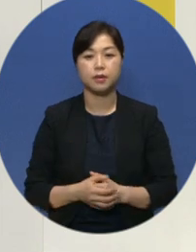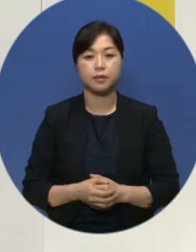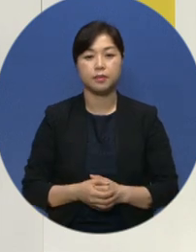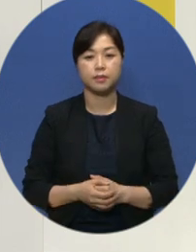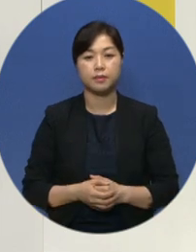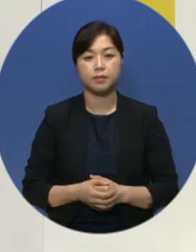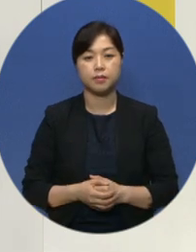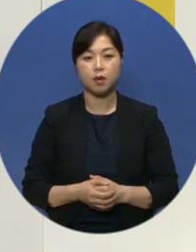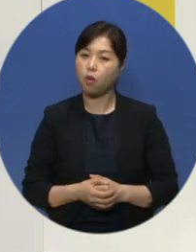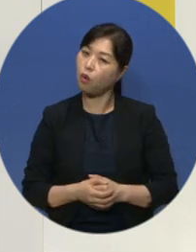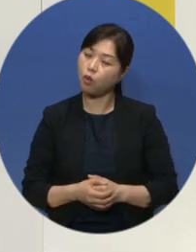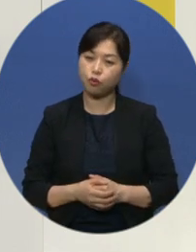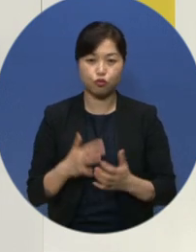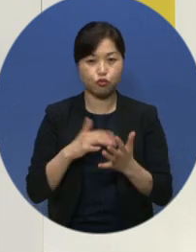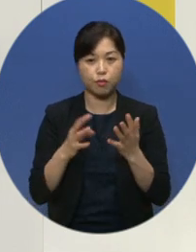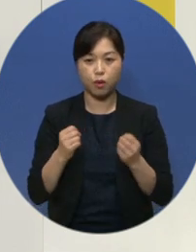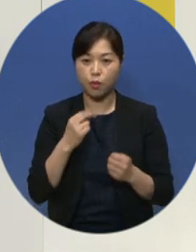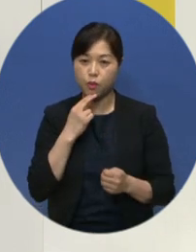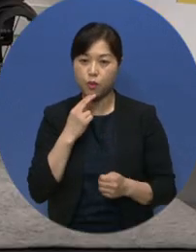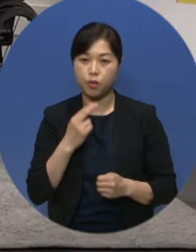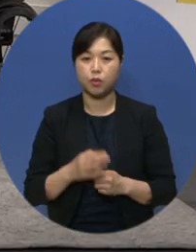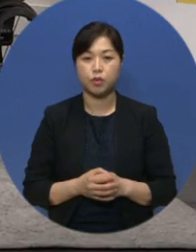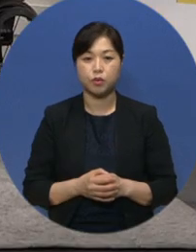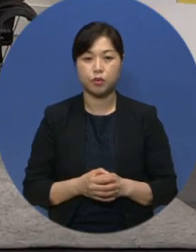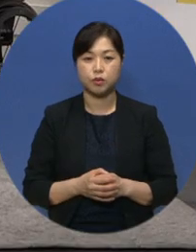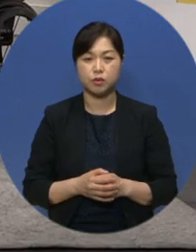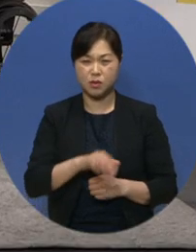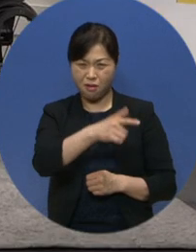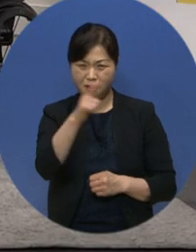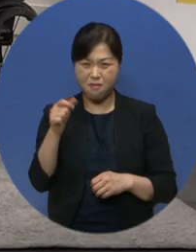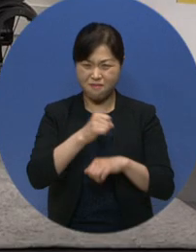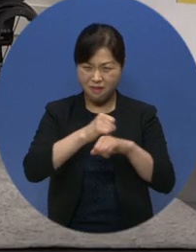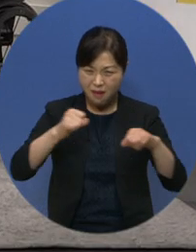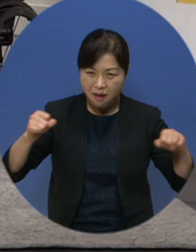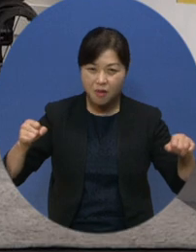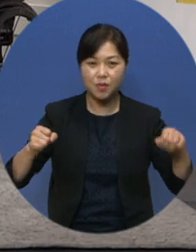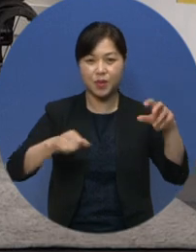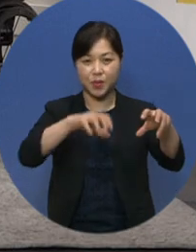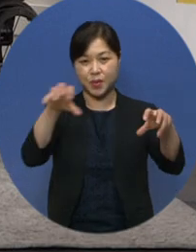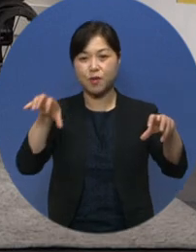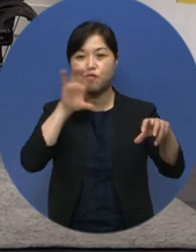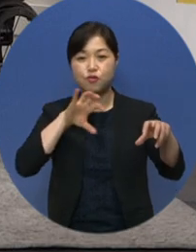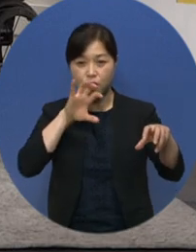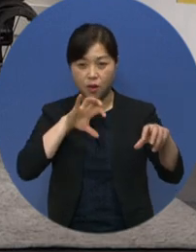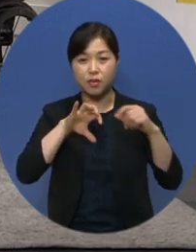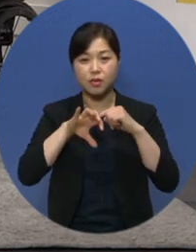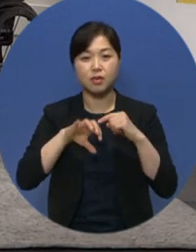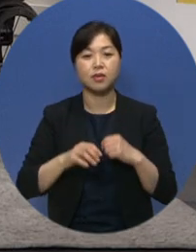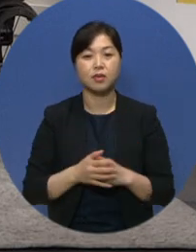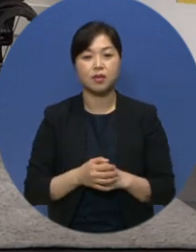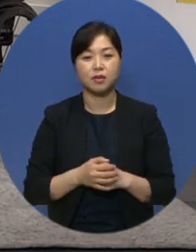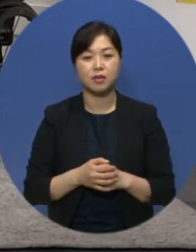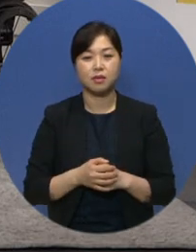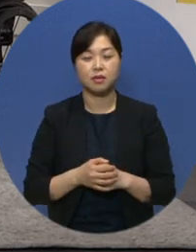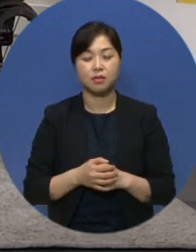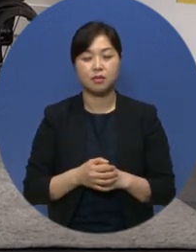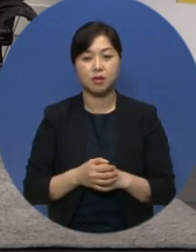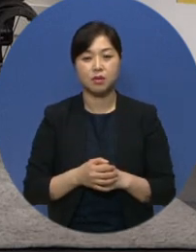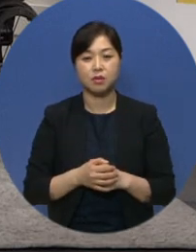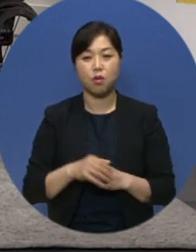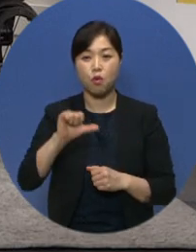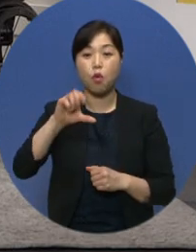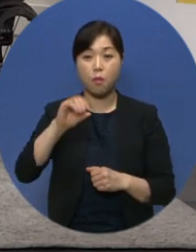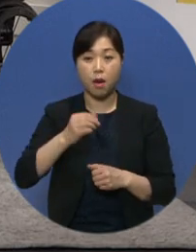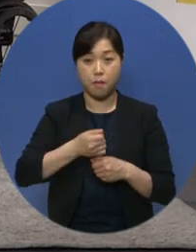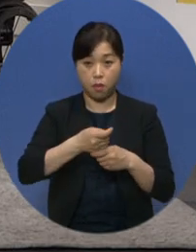정도 되고 그래도 많지가 않아요 4 그 많은 그 넓은 에 훈련원 인데 매 말이 그렇지 5만 평의